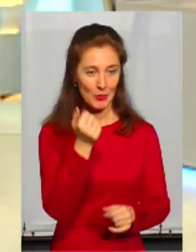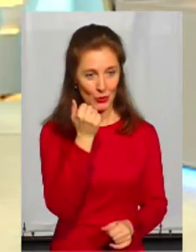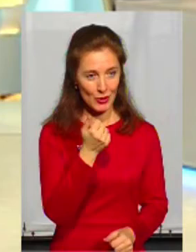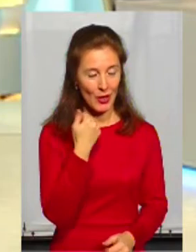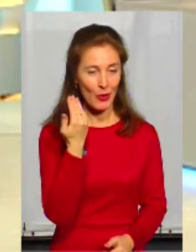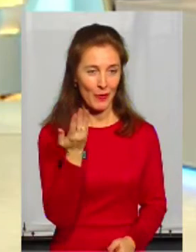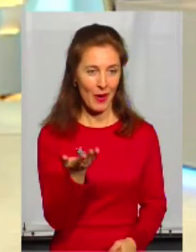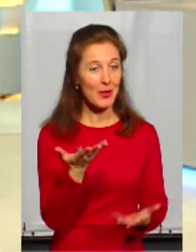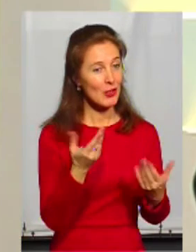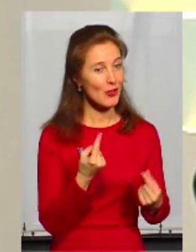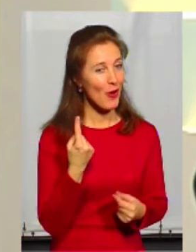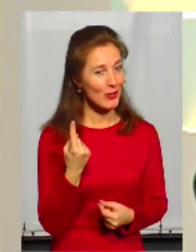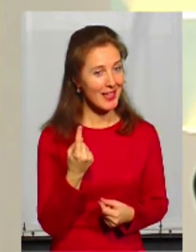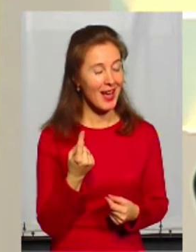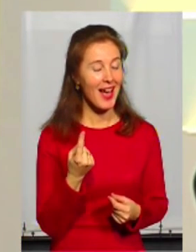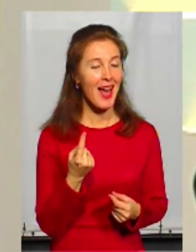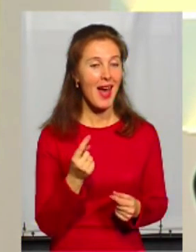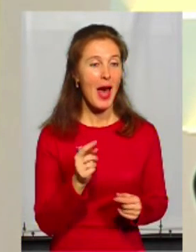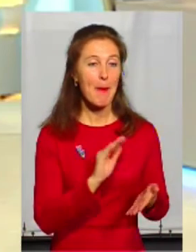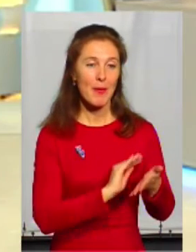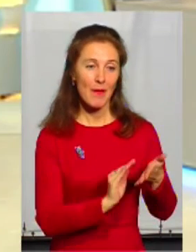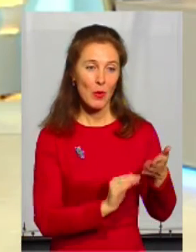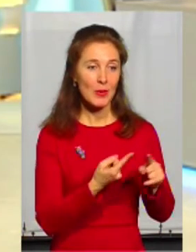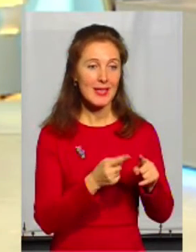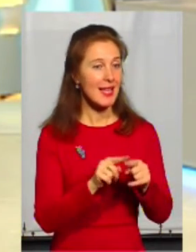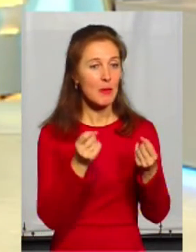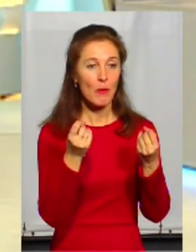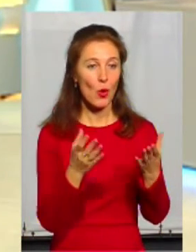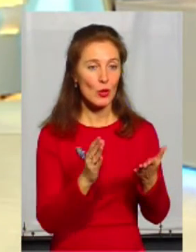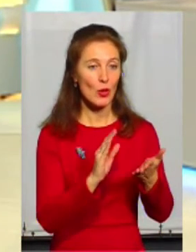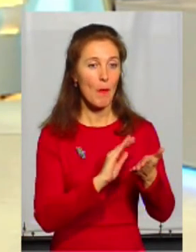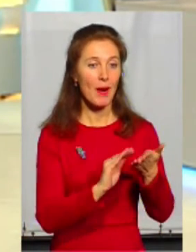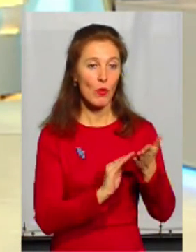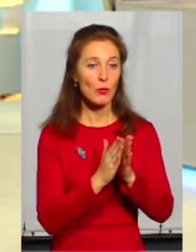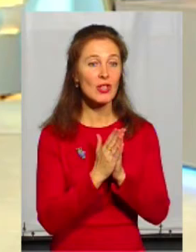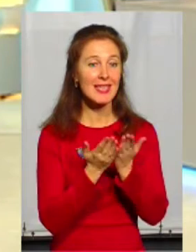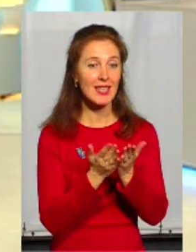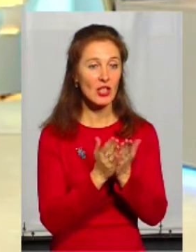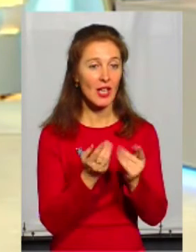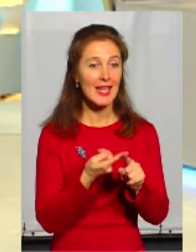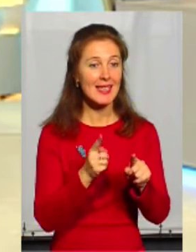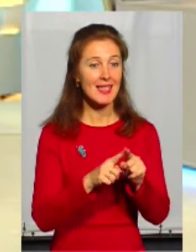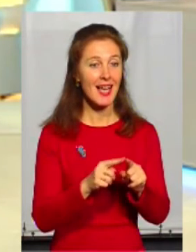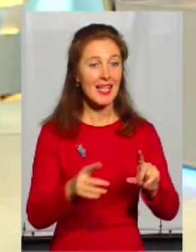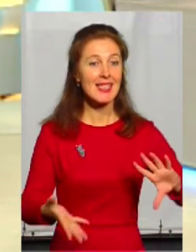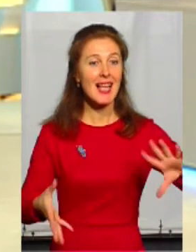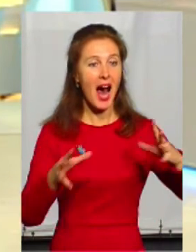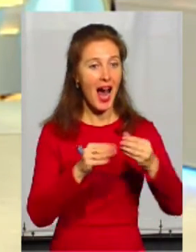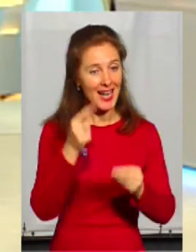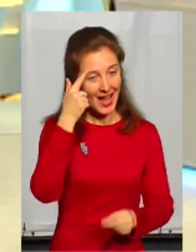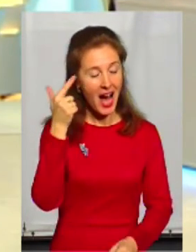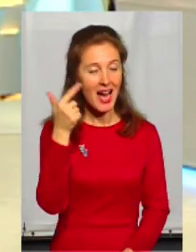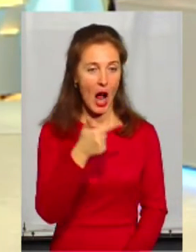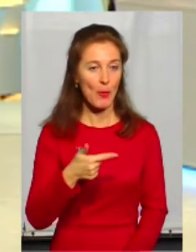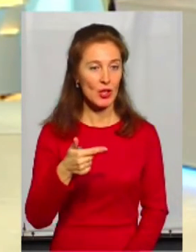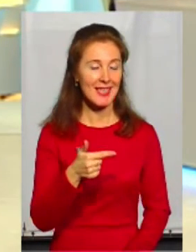Дякую вам. Ще одне. Так. Правопис – це не просто книжечка з правилами. Це загальна грамотність. Дякую.